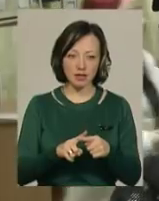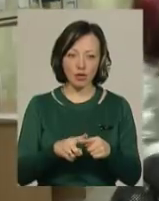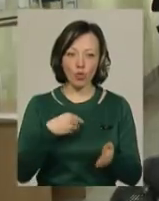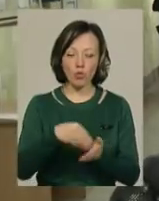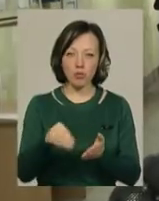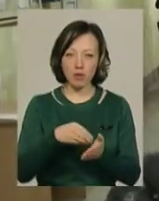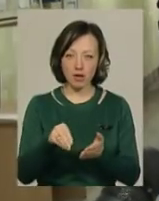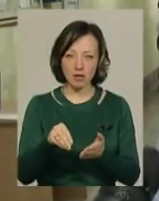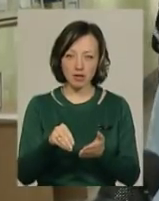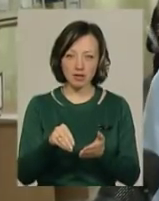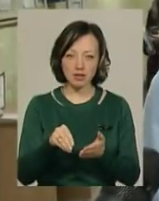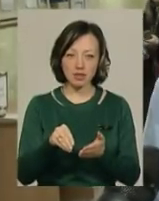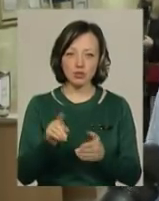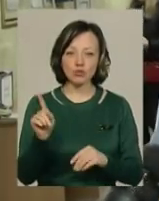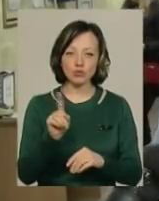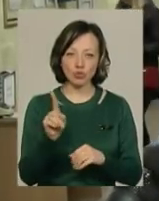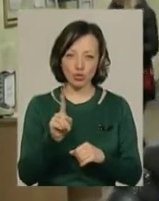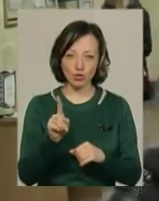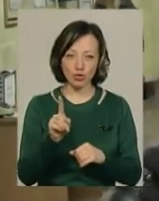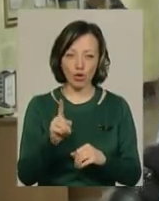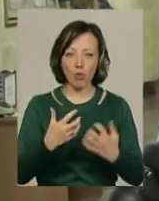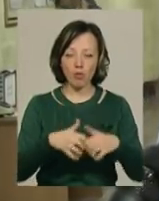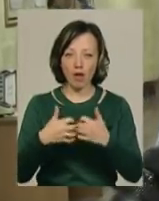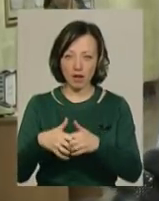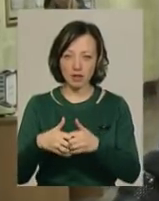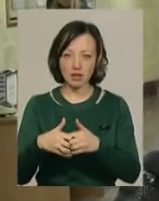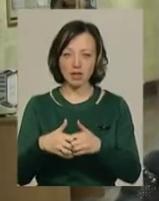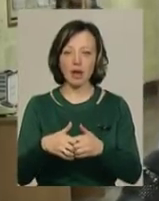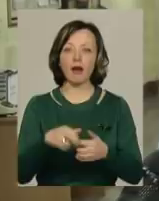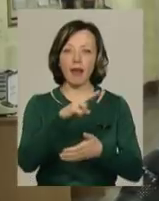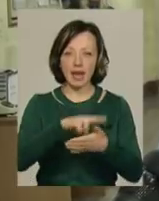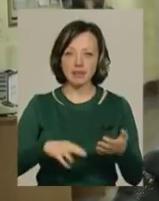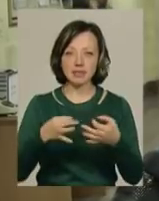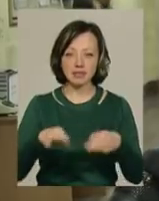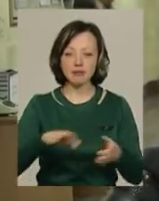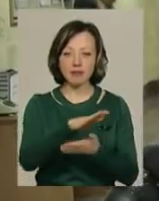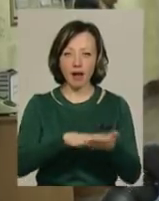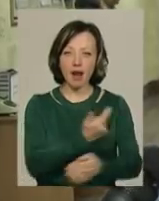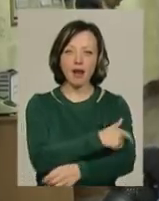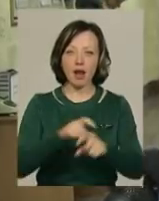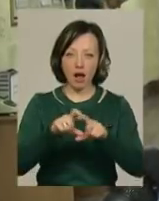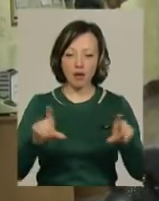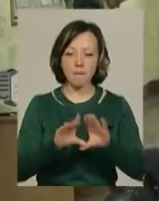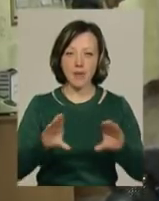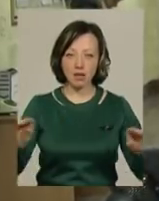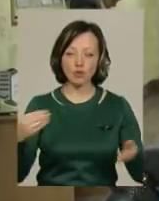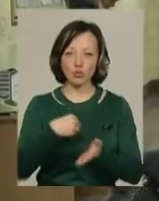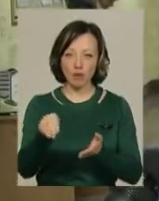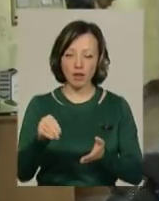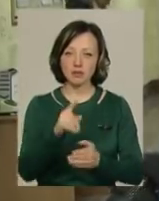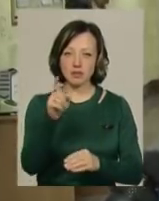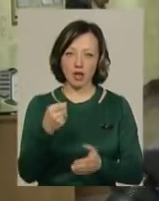купили 10 штук за рахунок того, що обладнання ліцензійне, далі лікарня може ці матраси купляти вже